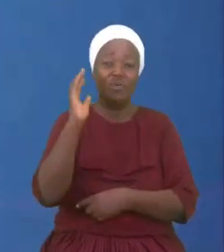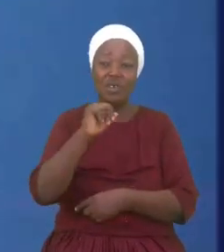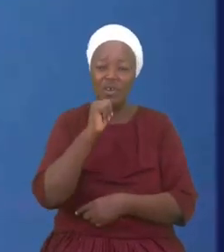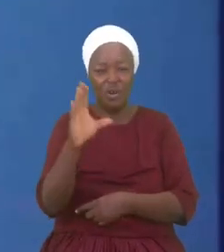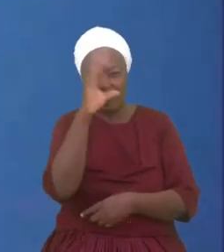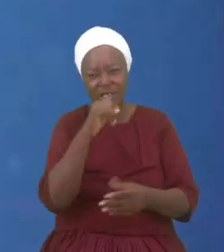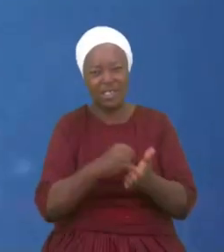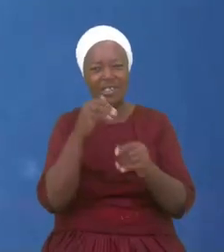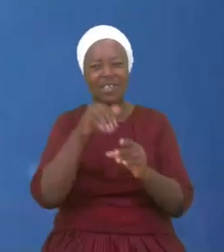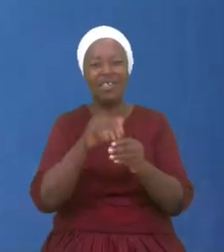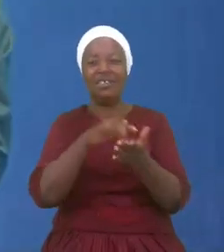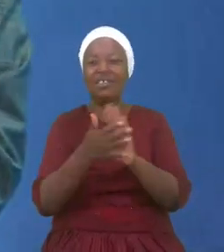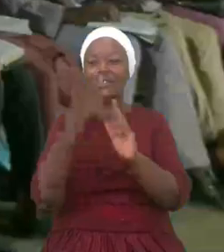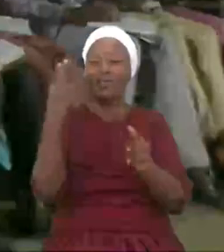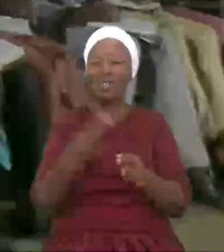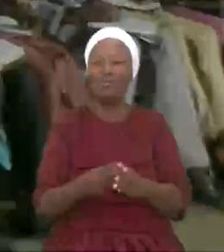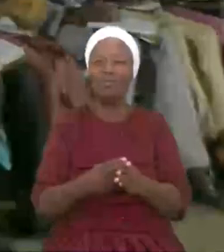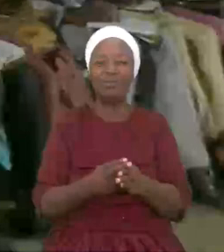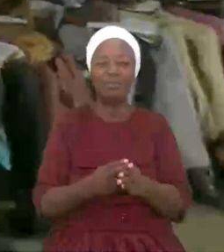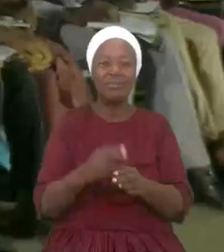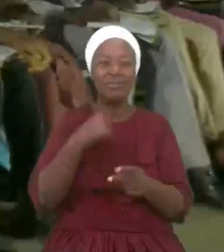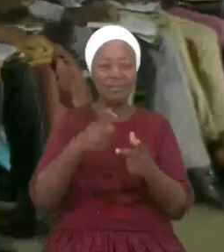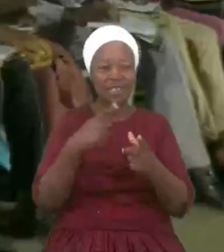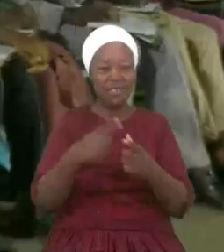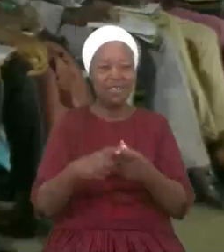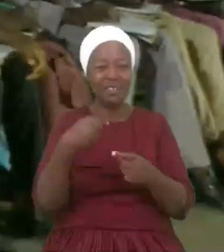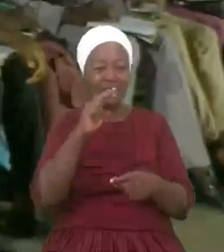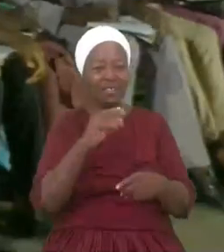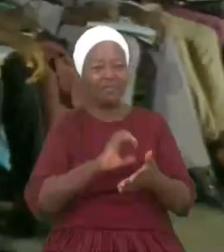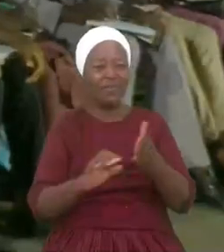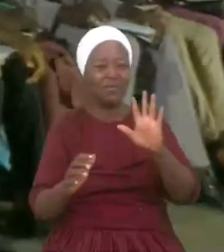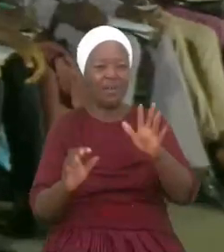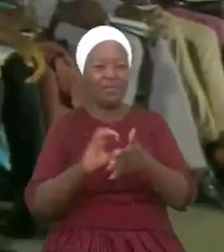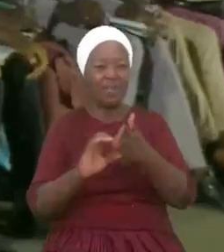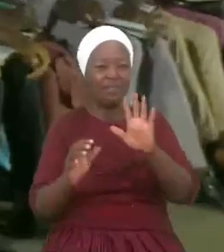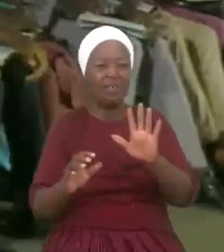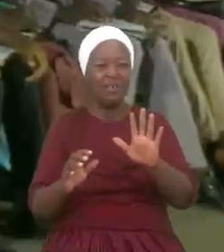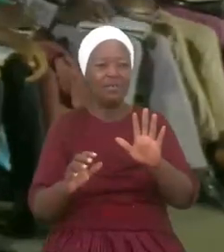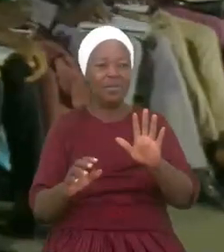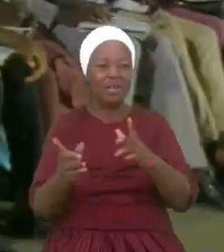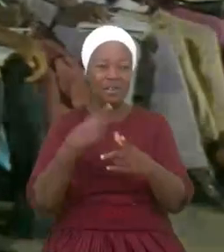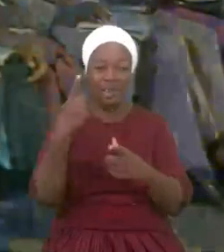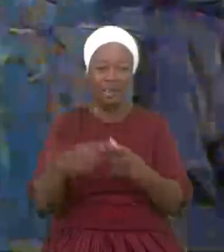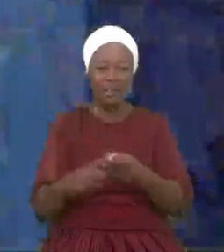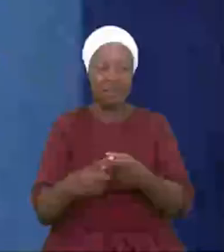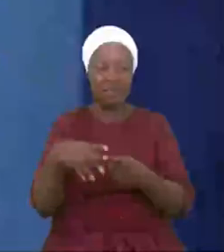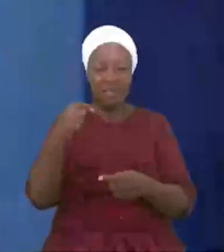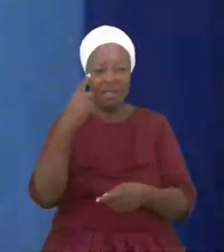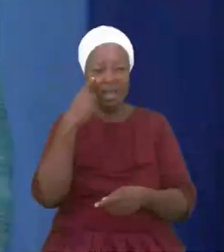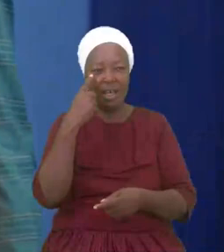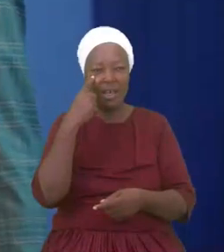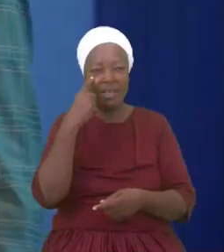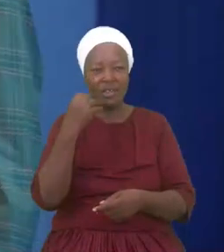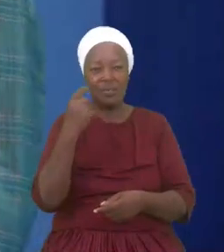entier vous parviendra ce soir vous n'allez pas le rater au nom de Jésus-Christ et puis